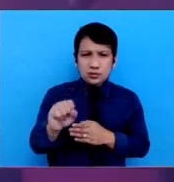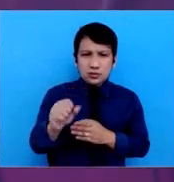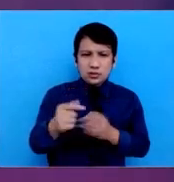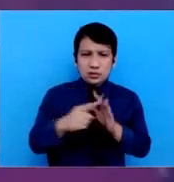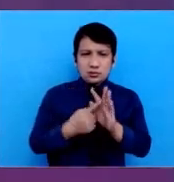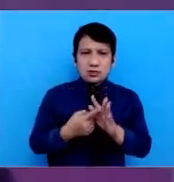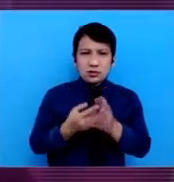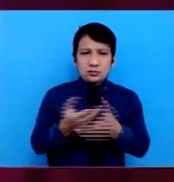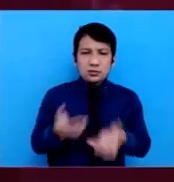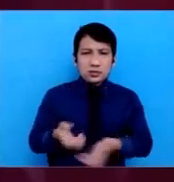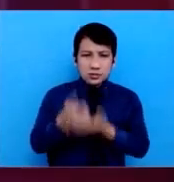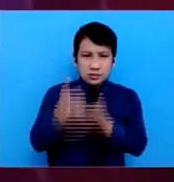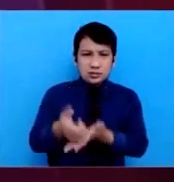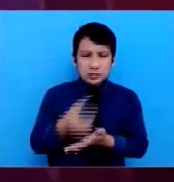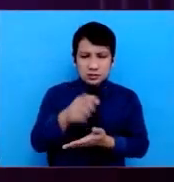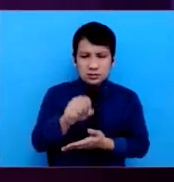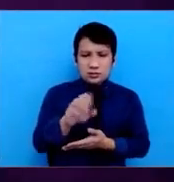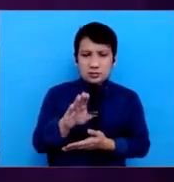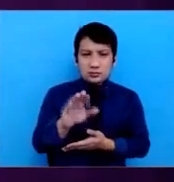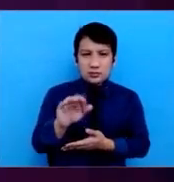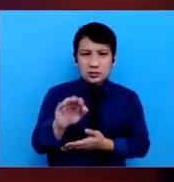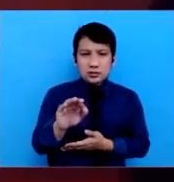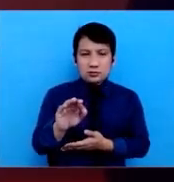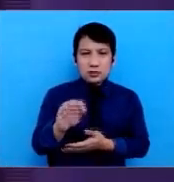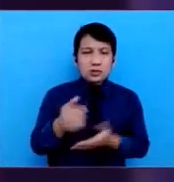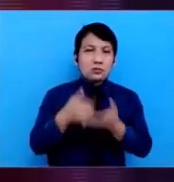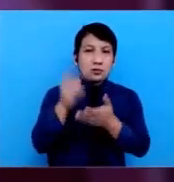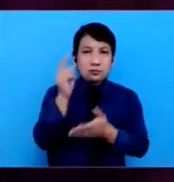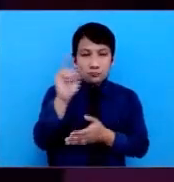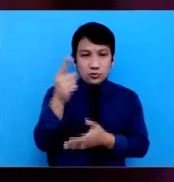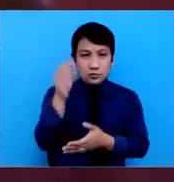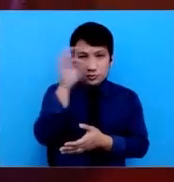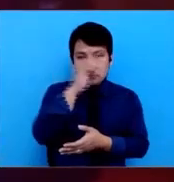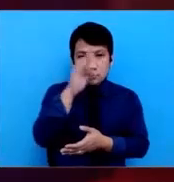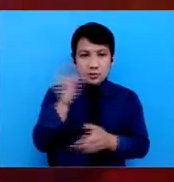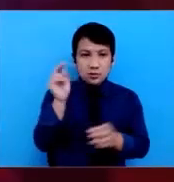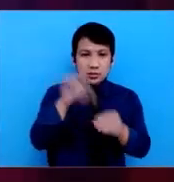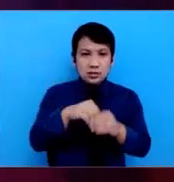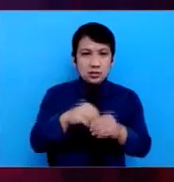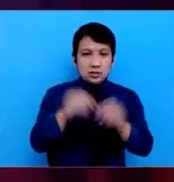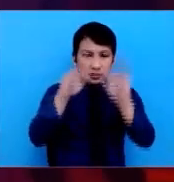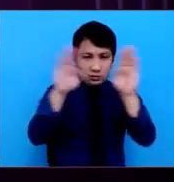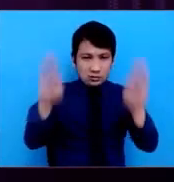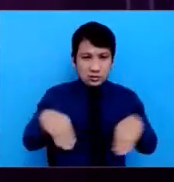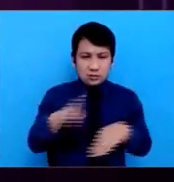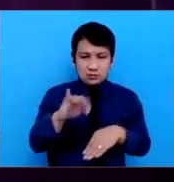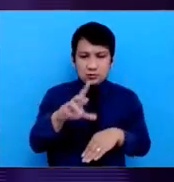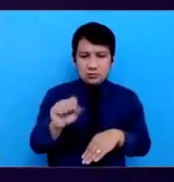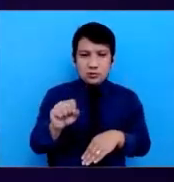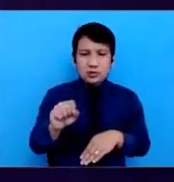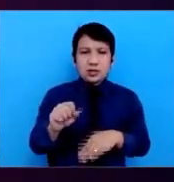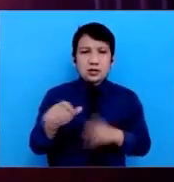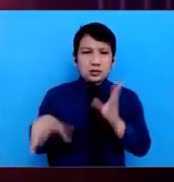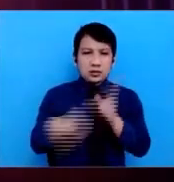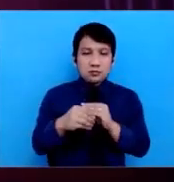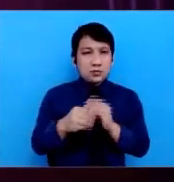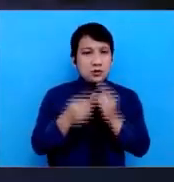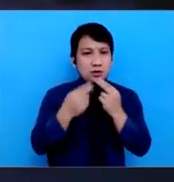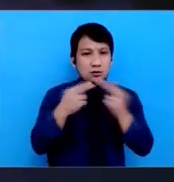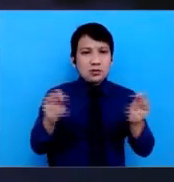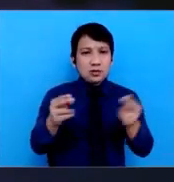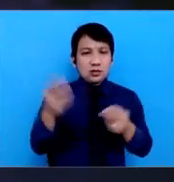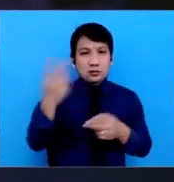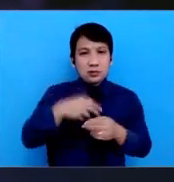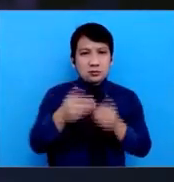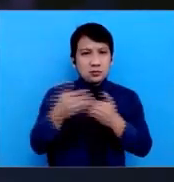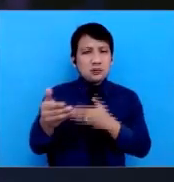ng parangal ng SB19 na unang Pinoy group na nominate sa Billboard Music Awards. At siguradong bobongga pa